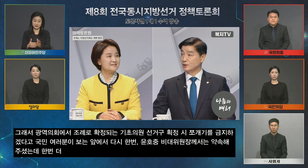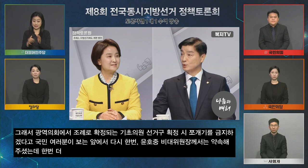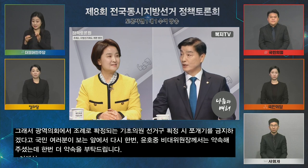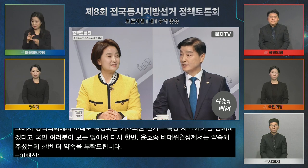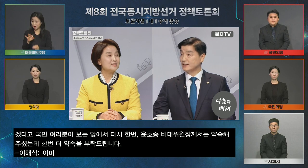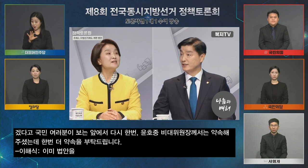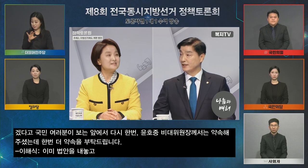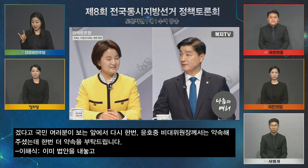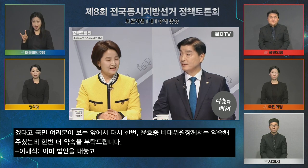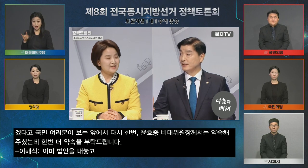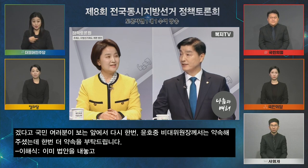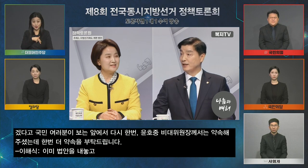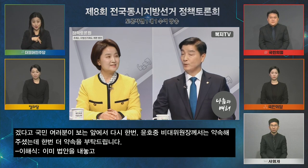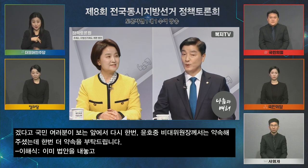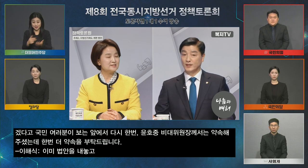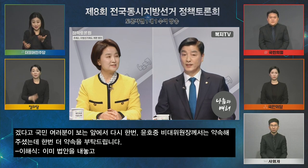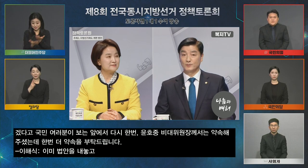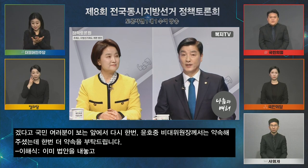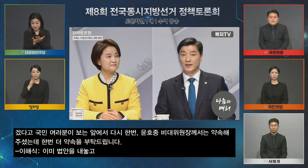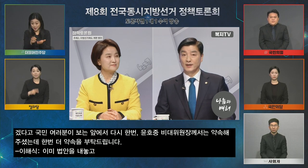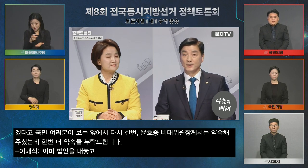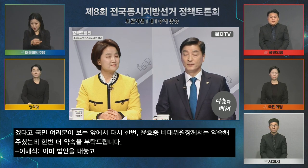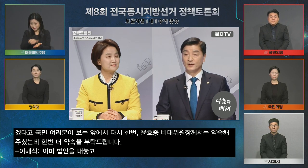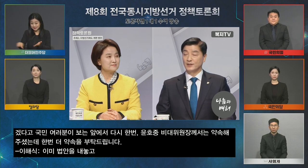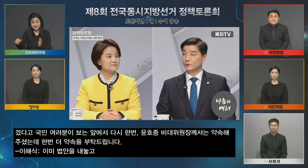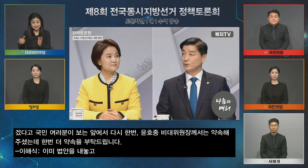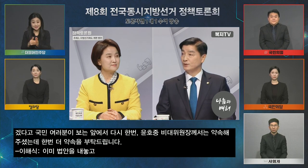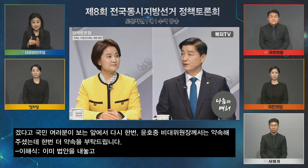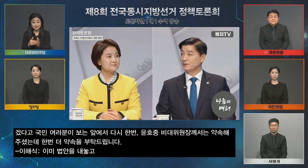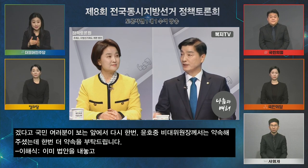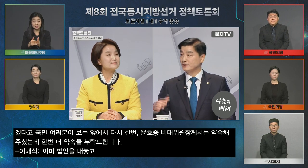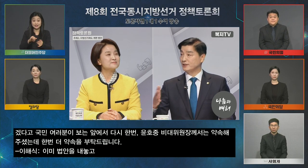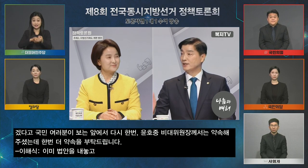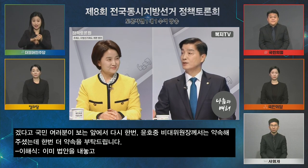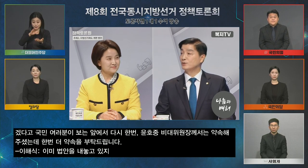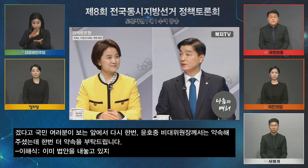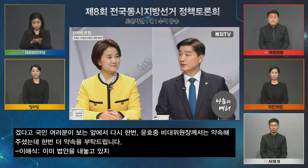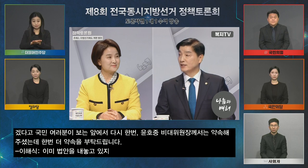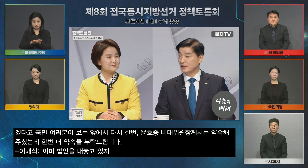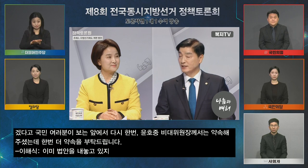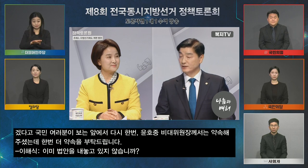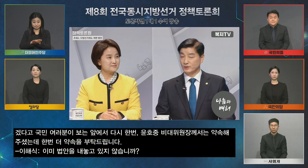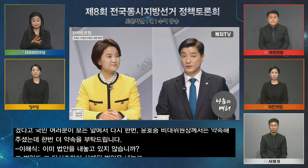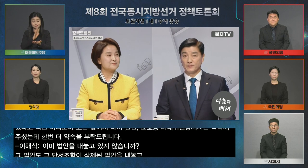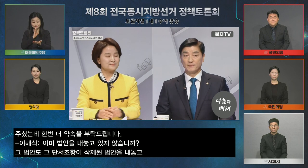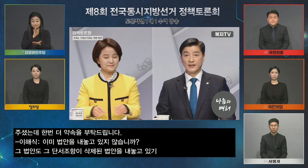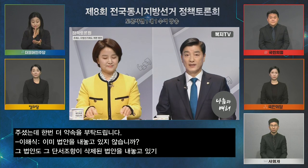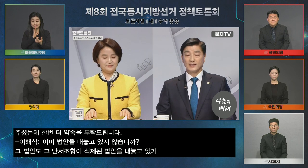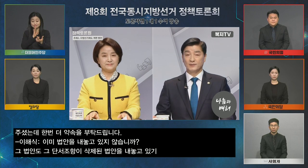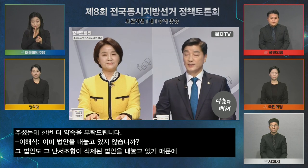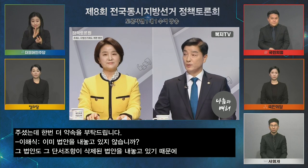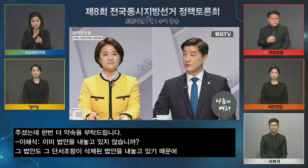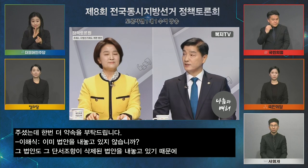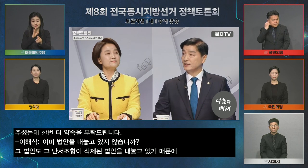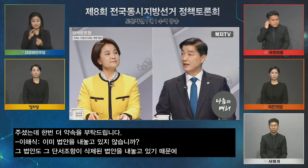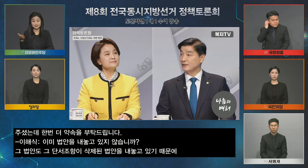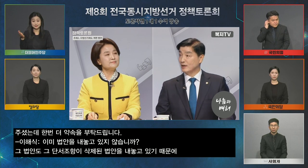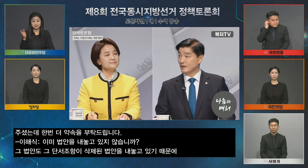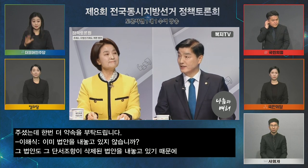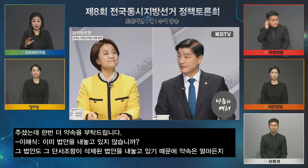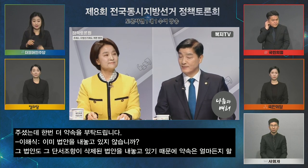그 단서 조항이 삭제된 법안을 내놓고 있기 때문에 뭐 약속을 얼마든지 할 수 있는 상황이고요. 다음에 이제